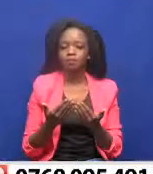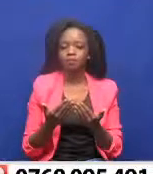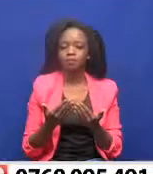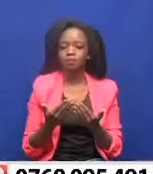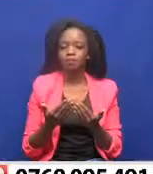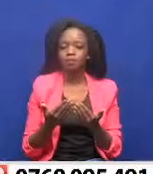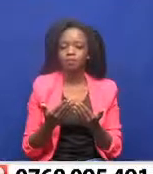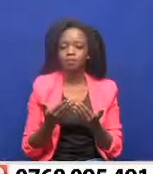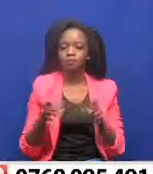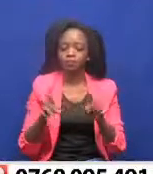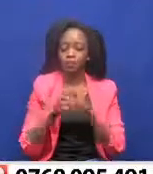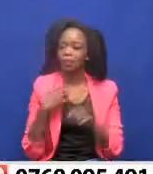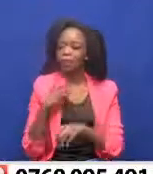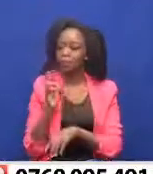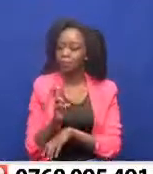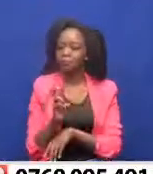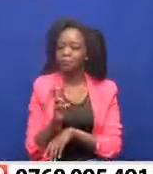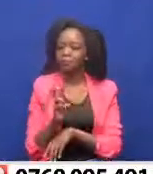So watu wakona ni kama sasa